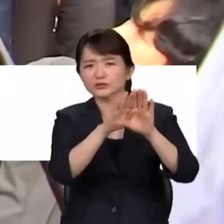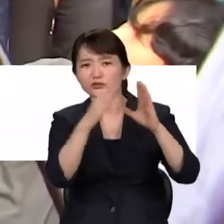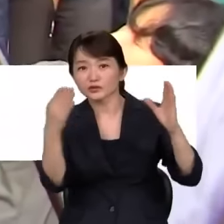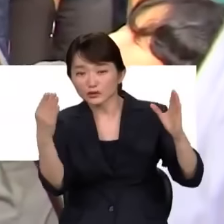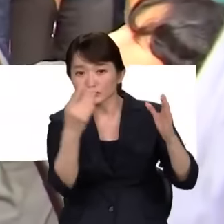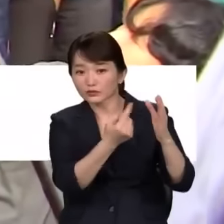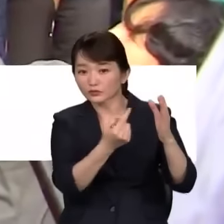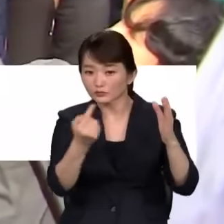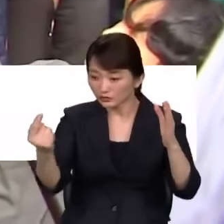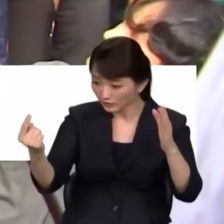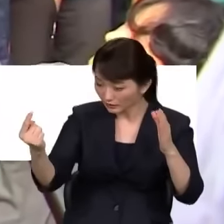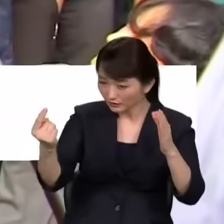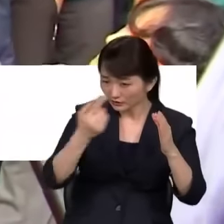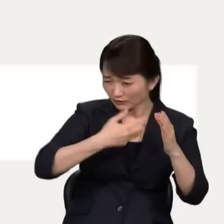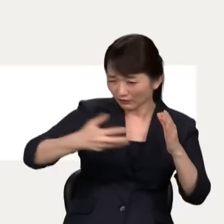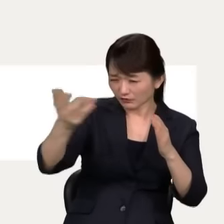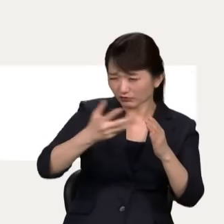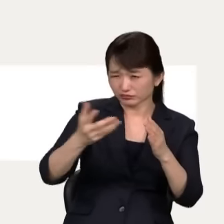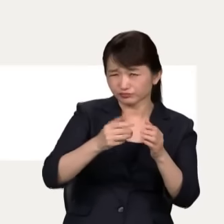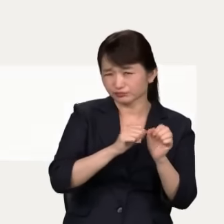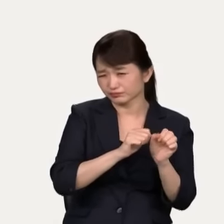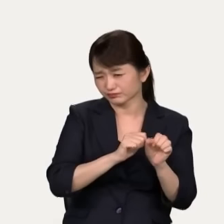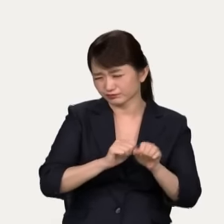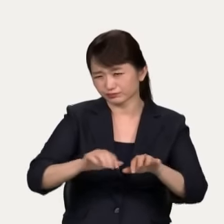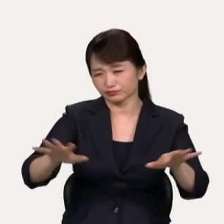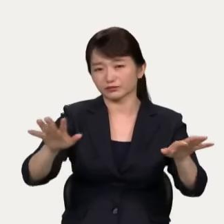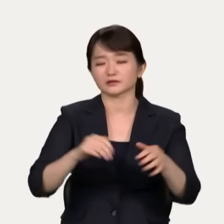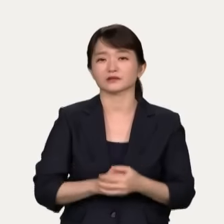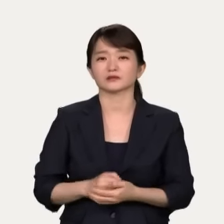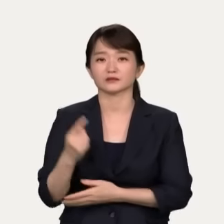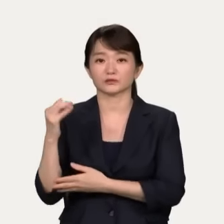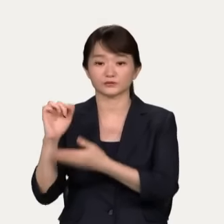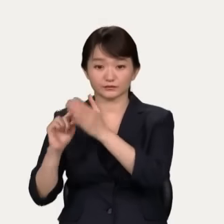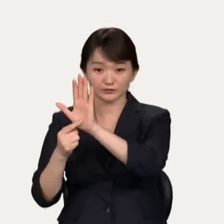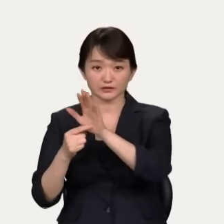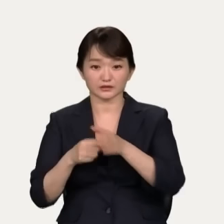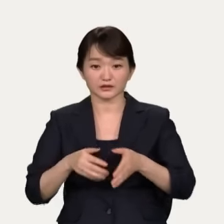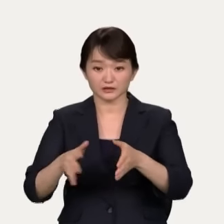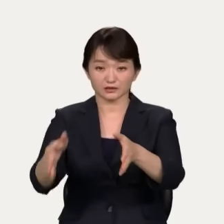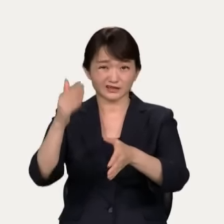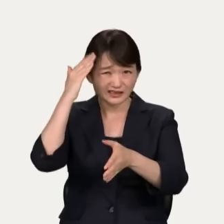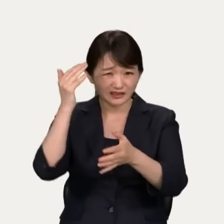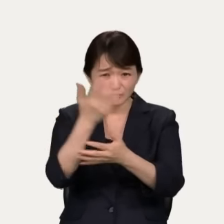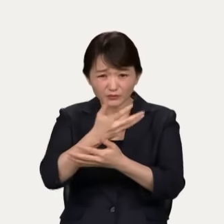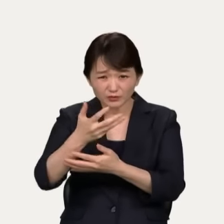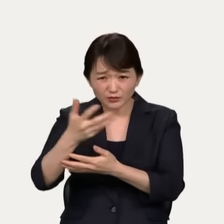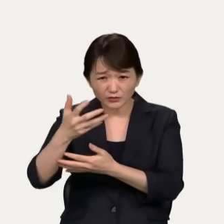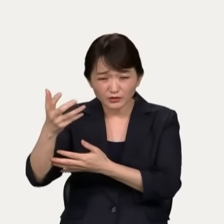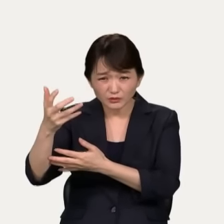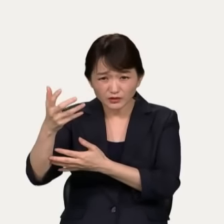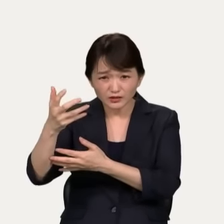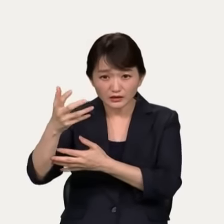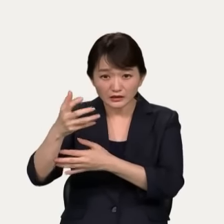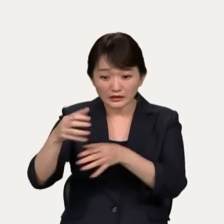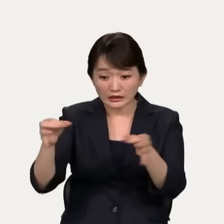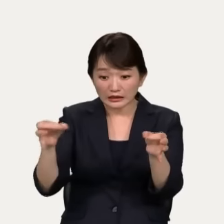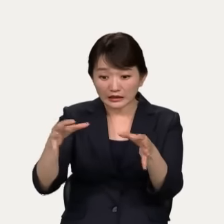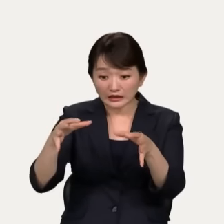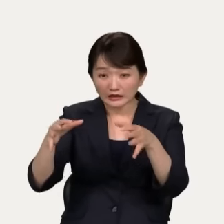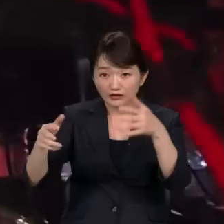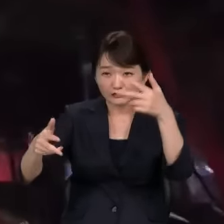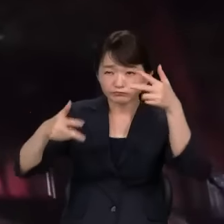그 연기가 급격하게 확산이 됐습니다. 소방 관계자는 복도로 채운 검은 연기가 1분 만에 CCTV를 가릴 정도였다고